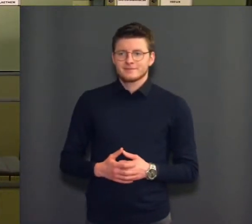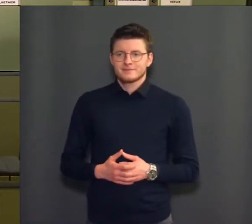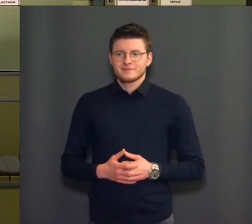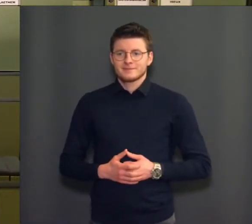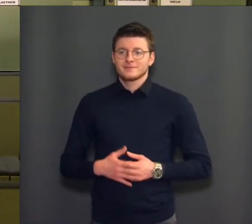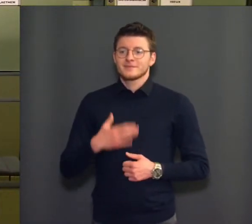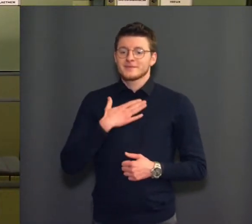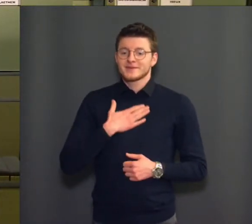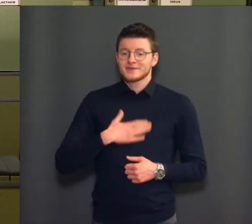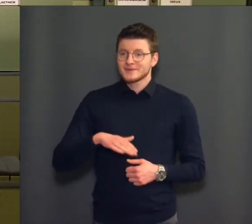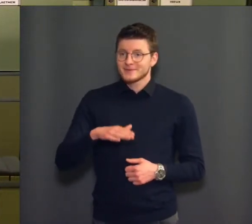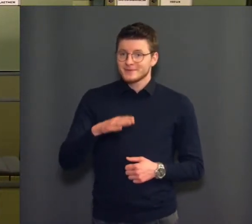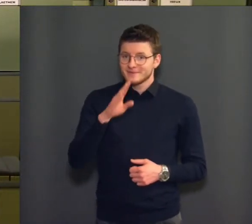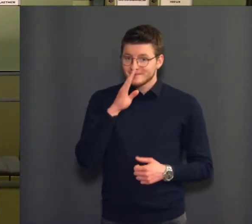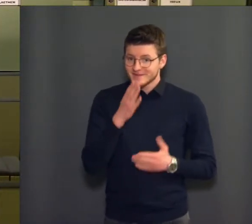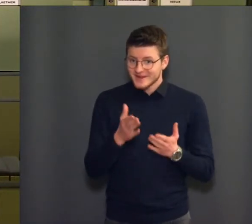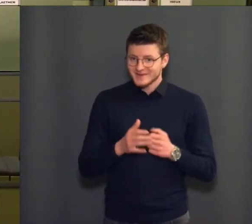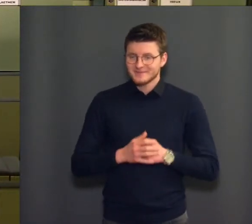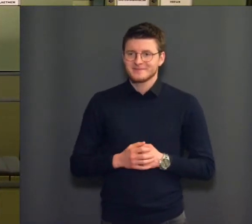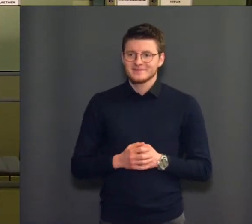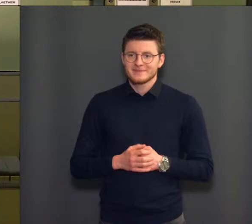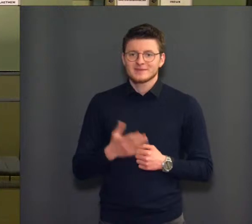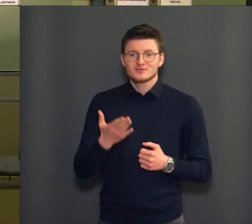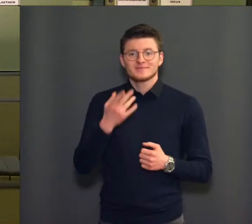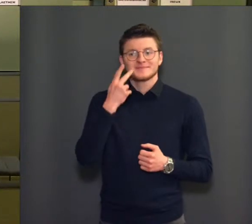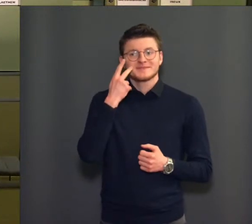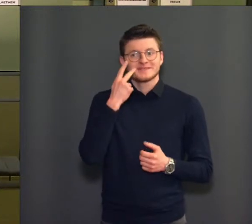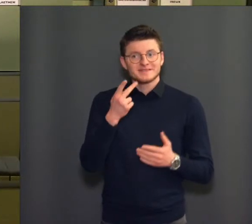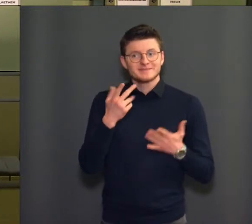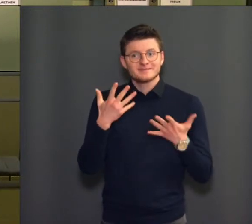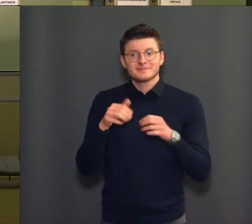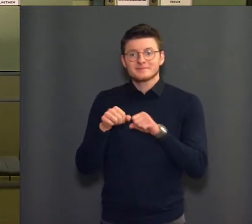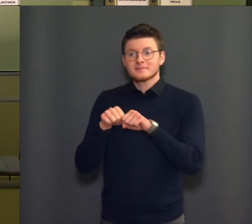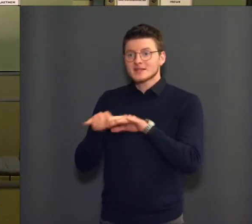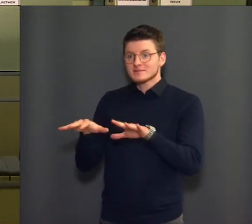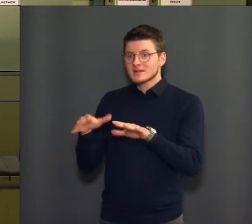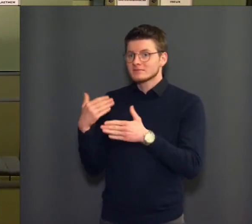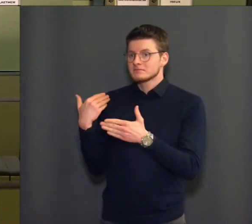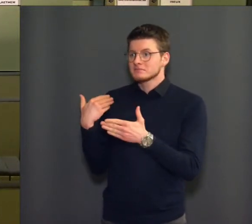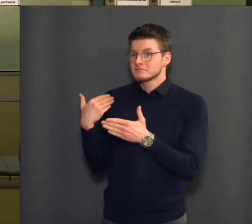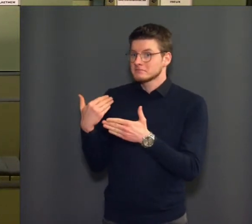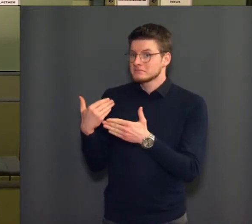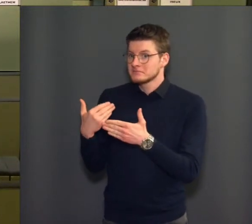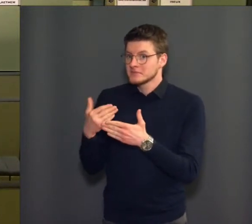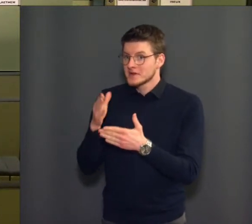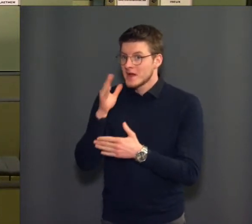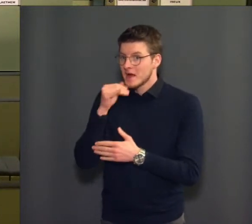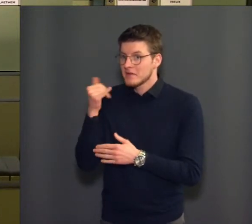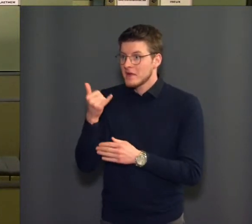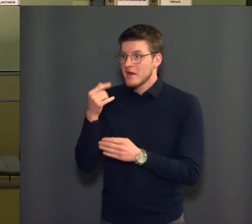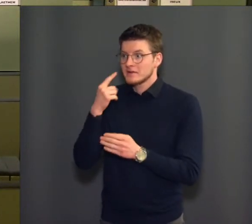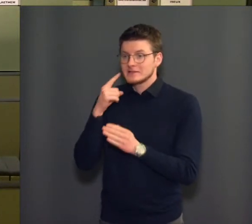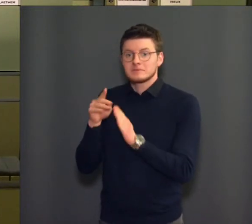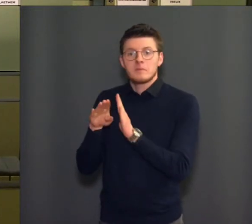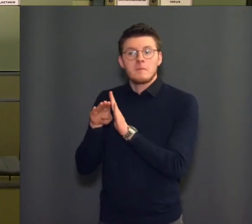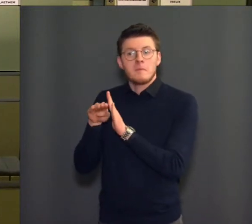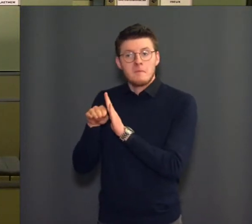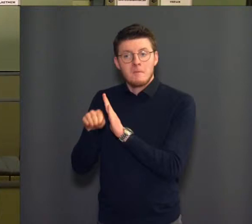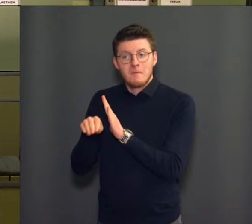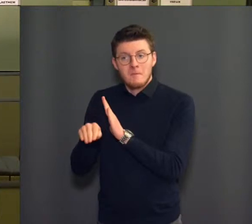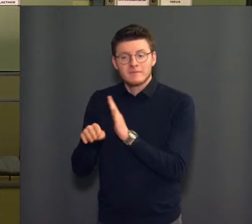Goedemiddag. Het aantal besmettingen neemt de laatste dagen traag af. Dat hebben we vernomen van Stefan